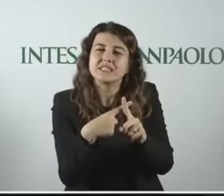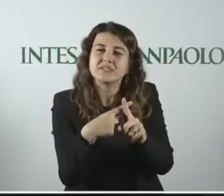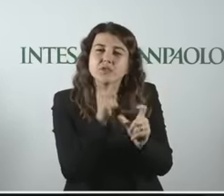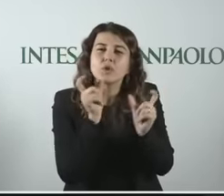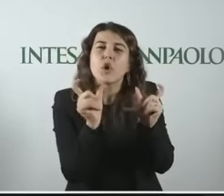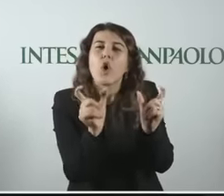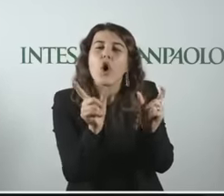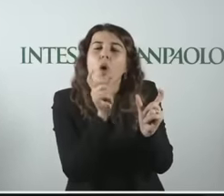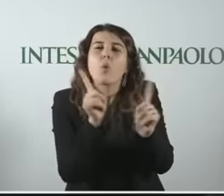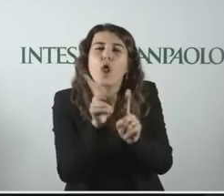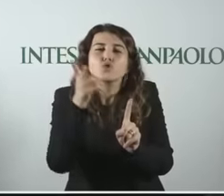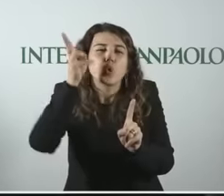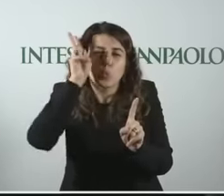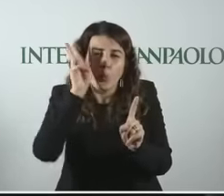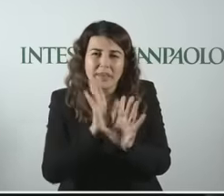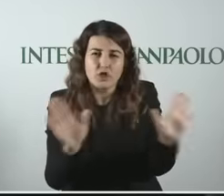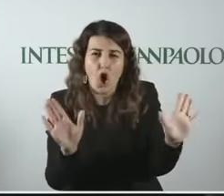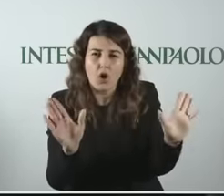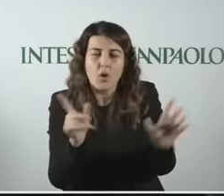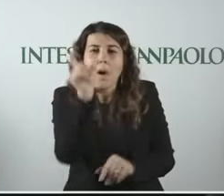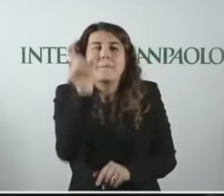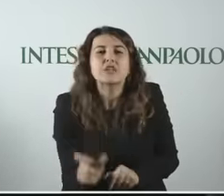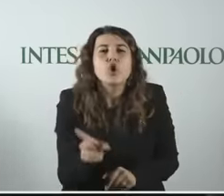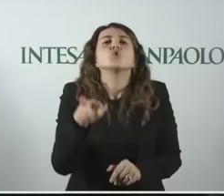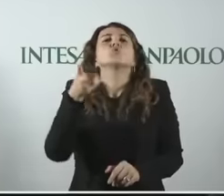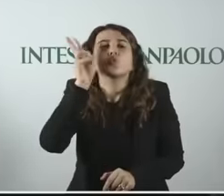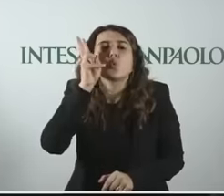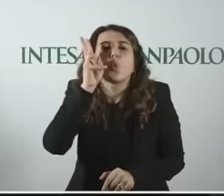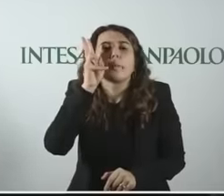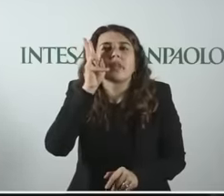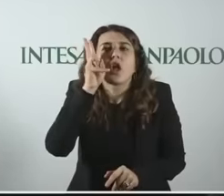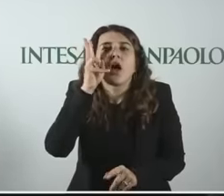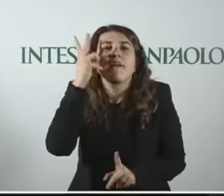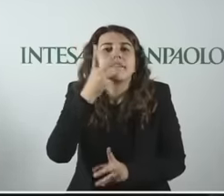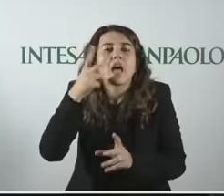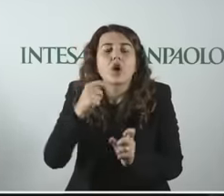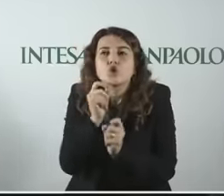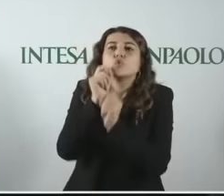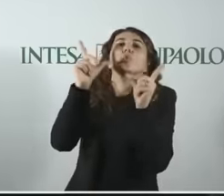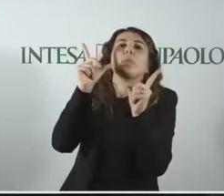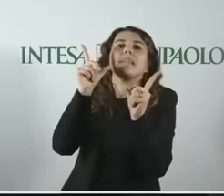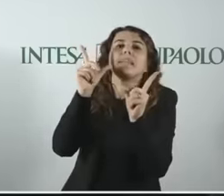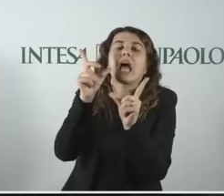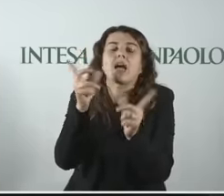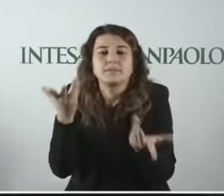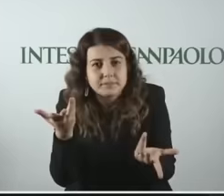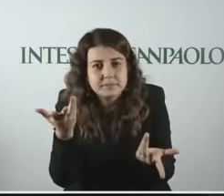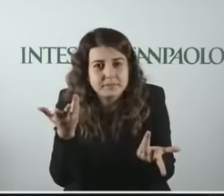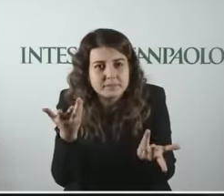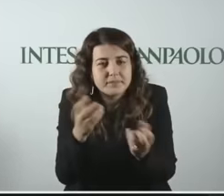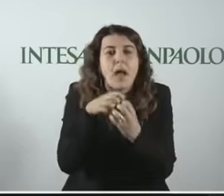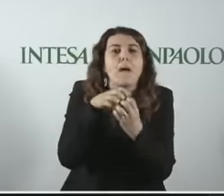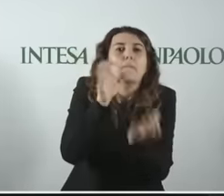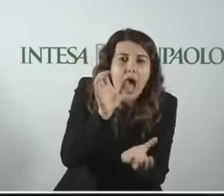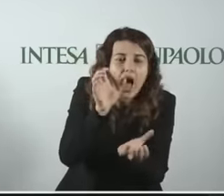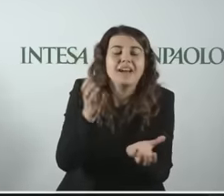radice di stupidus la persona stupida è quella che è rimasta stupita per l'appunto ecco E invece Federico